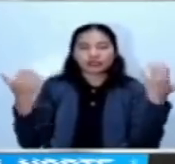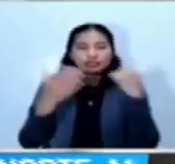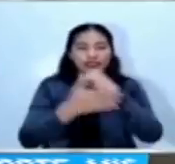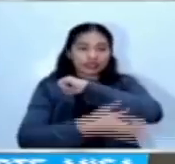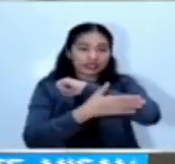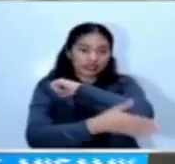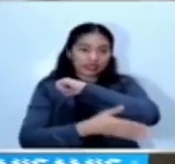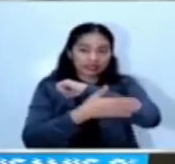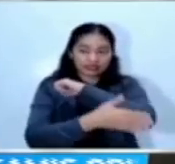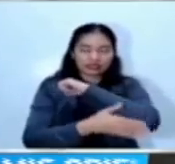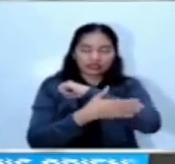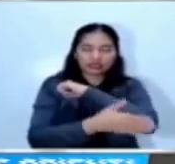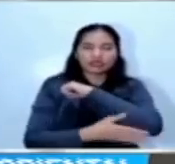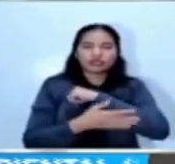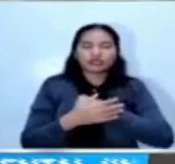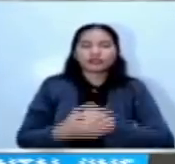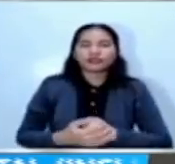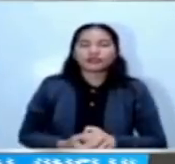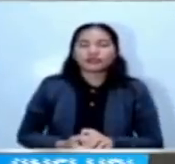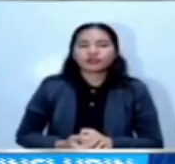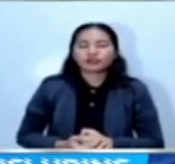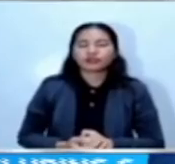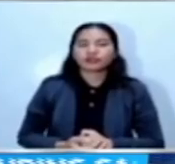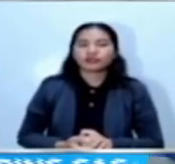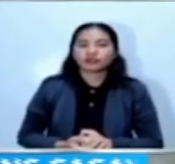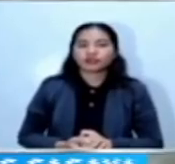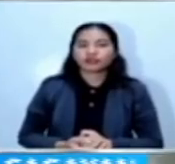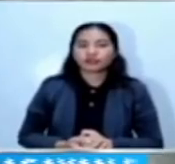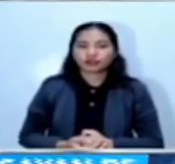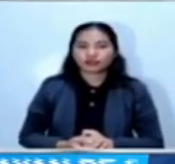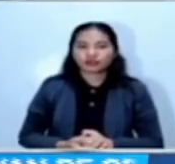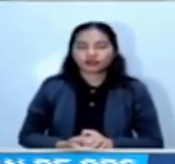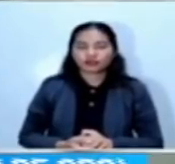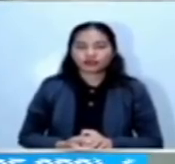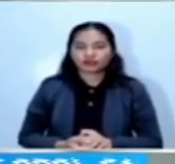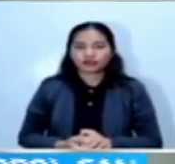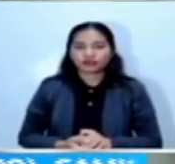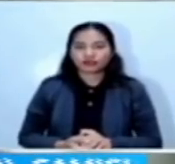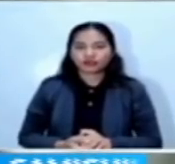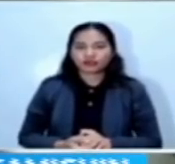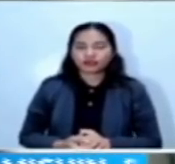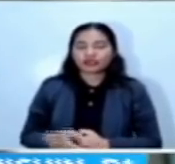likelihood ng Delta variant or yung probability of